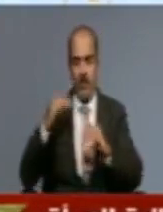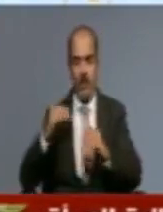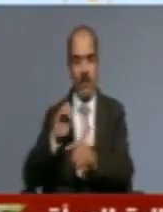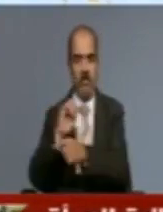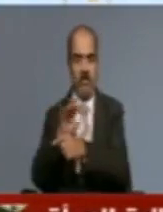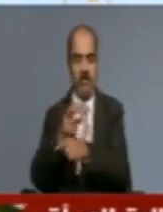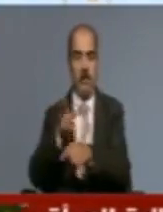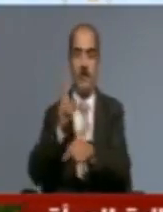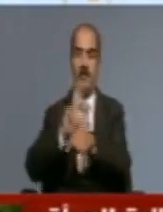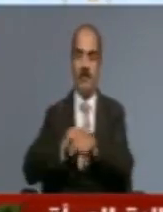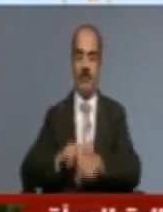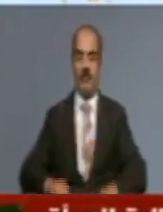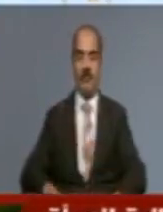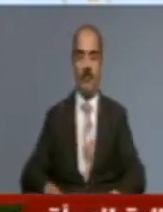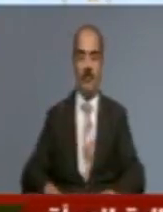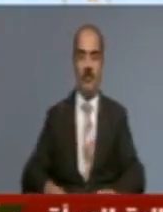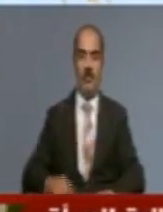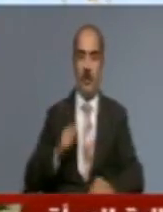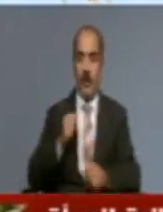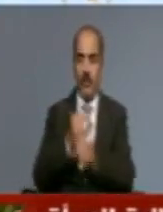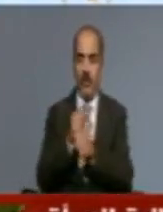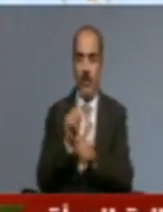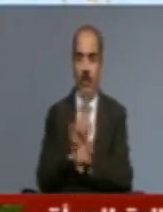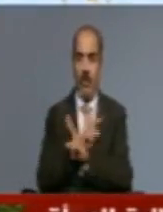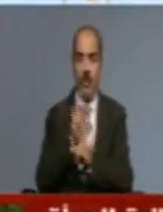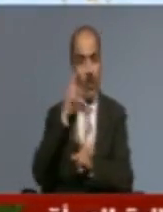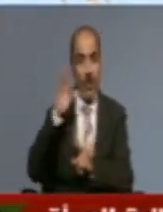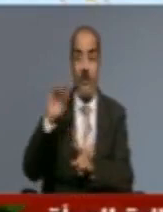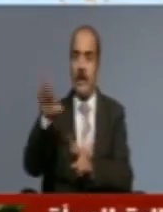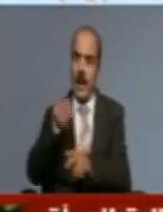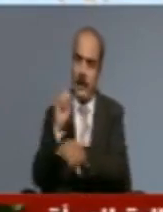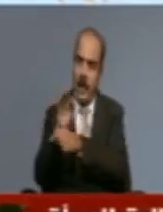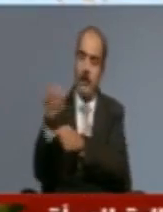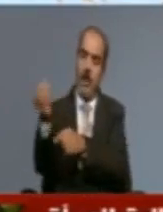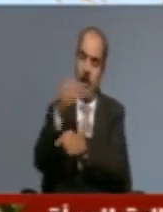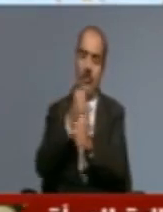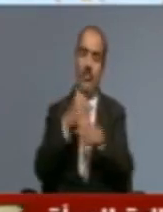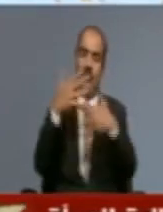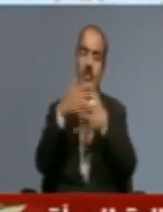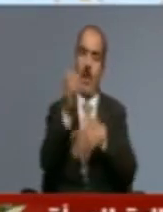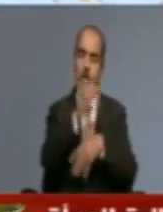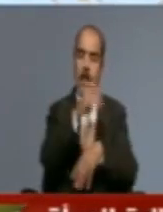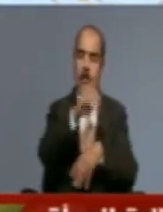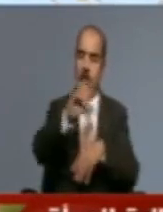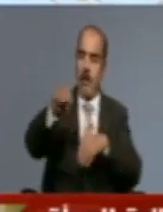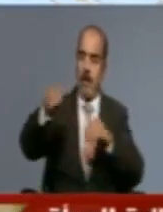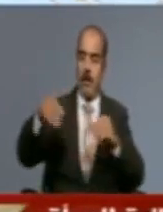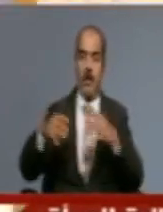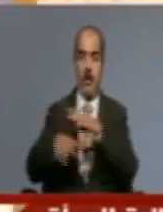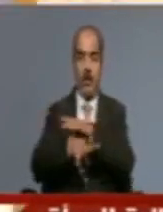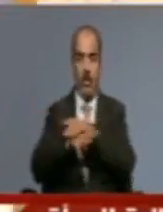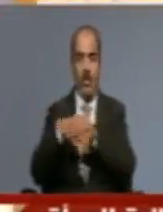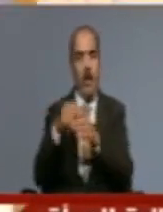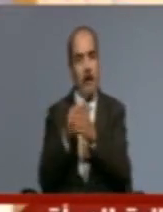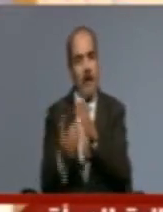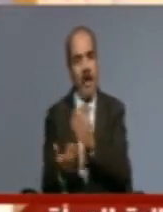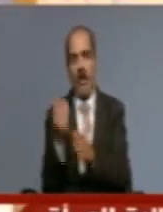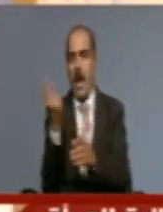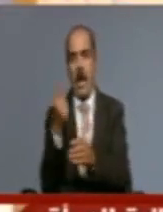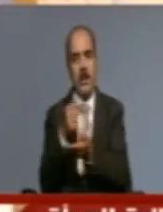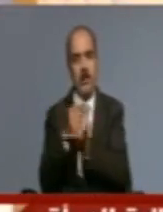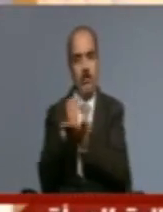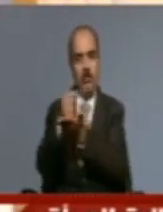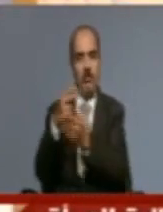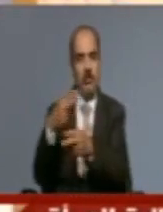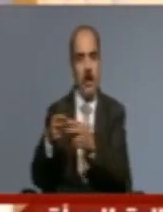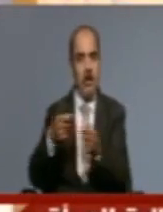سياسات دخول سوق العمل عبر التدريب وتنمية المهارات وإقامة مشروعات صغيرة وإتاحة الفرص